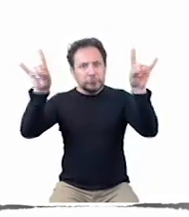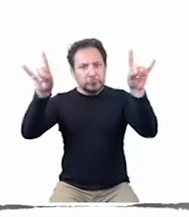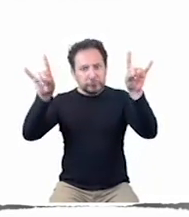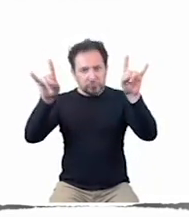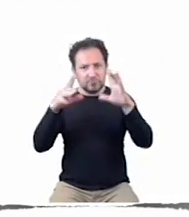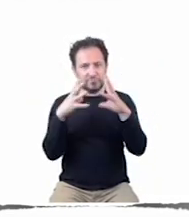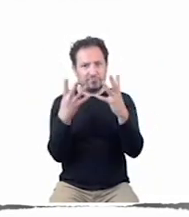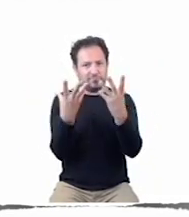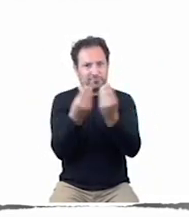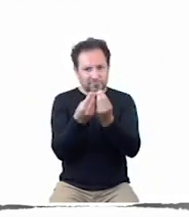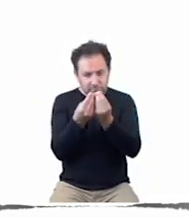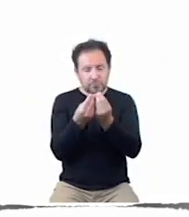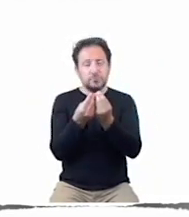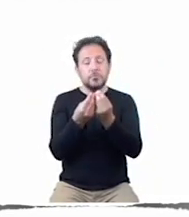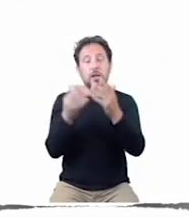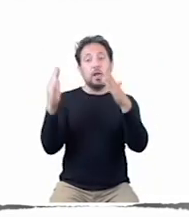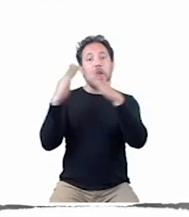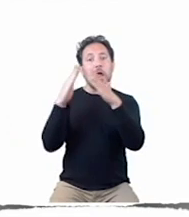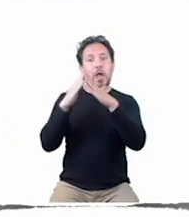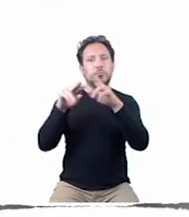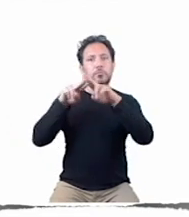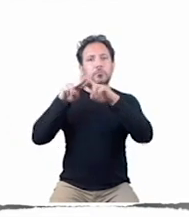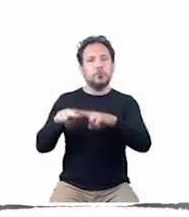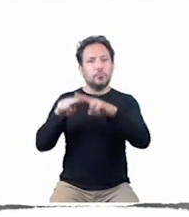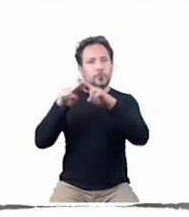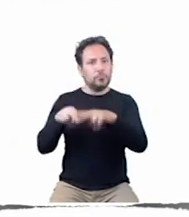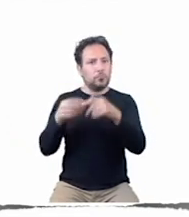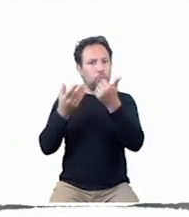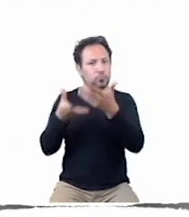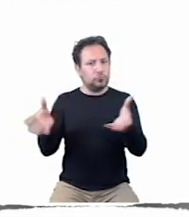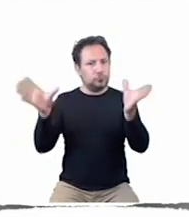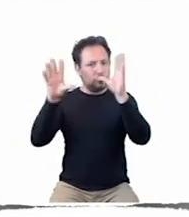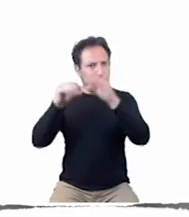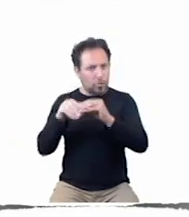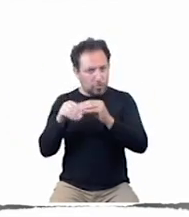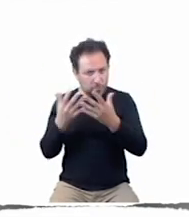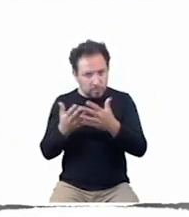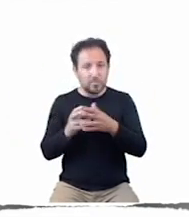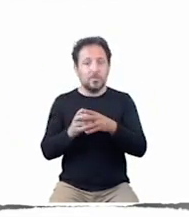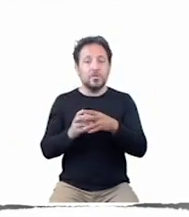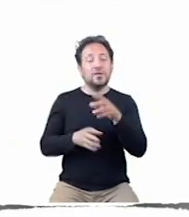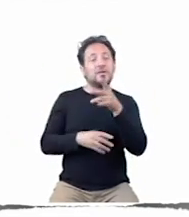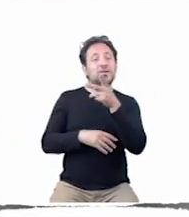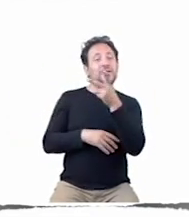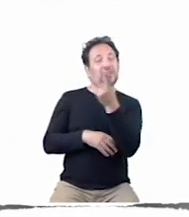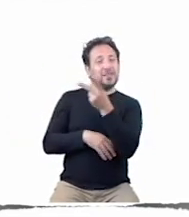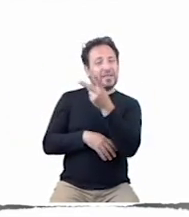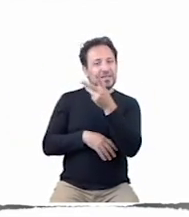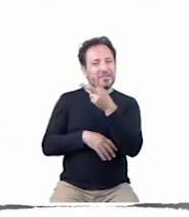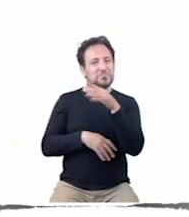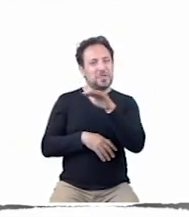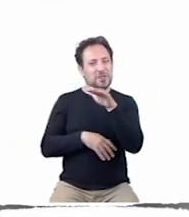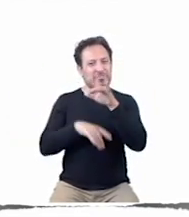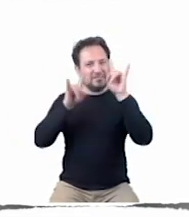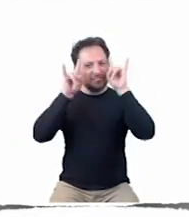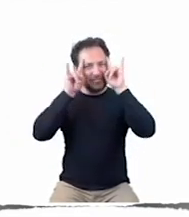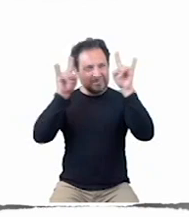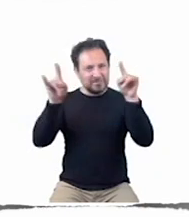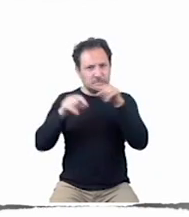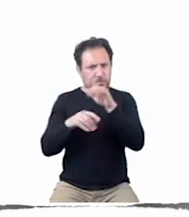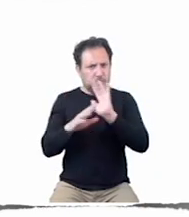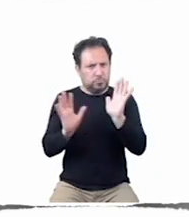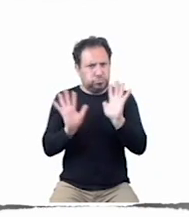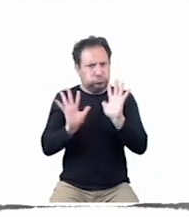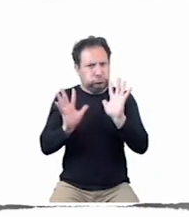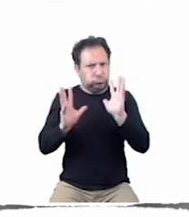I piccoli mostri erano rumorosi. Rovesciavano i mobili e correvano con i